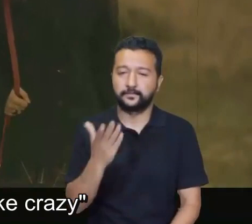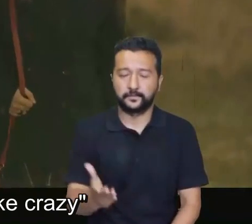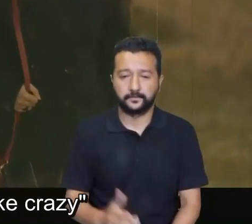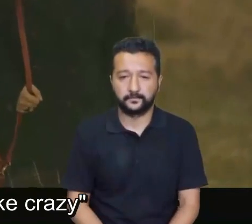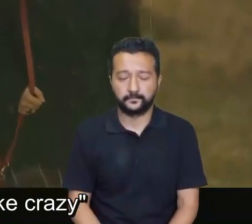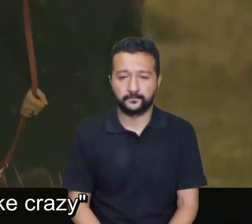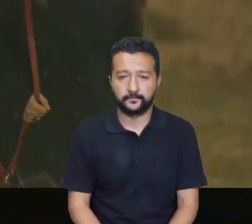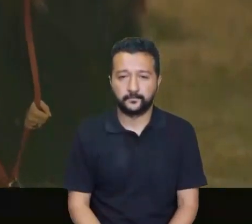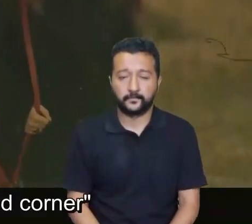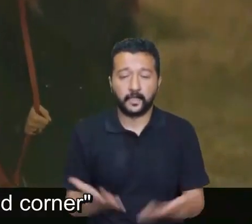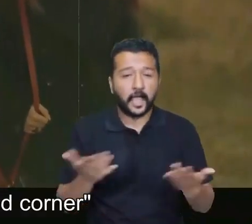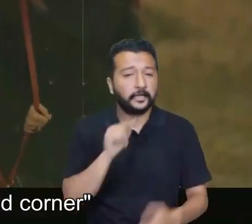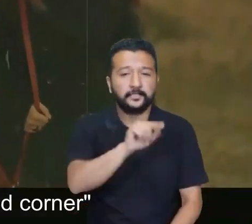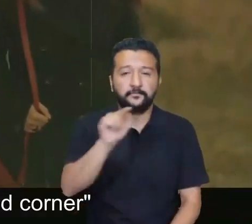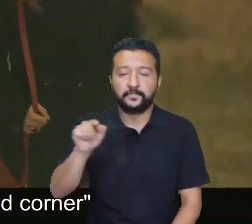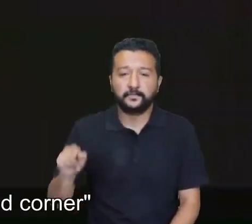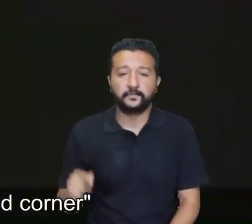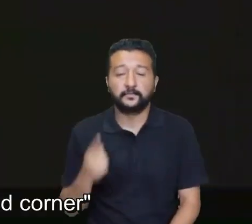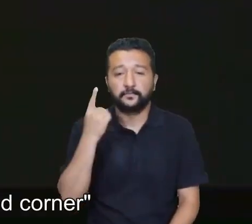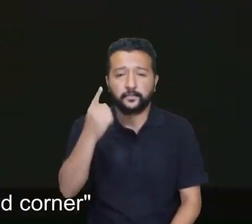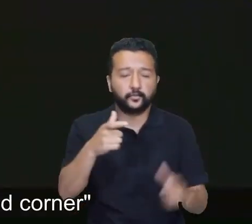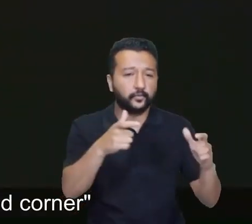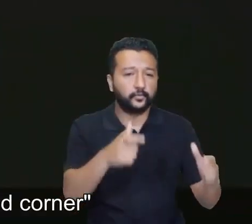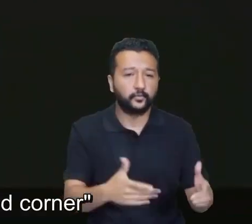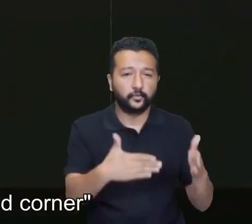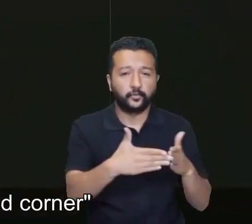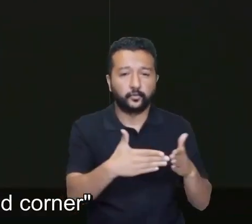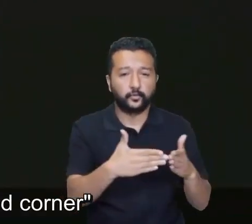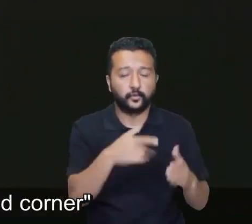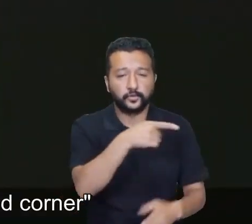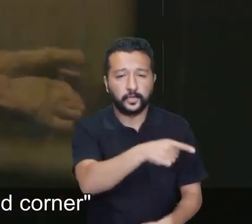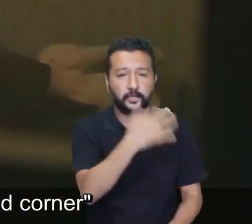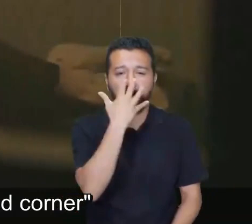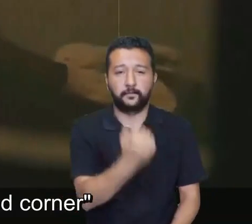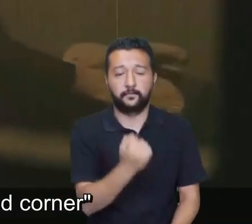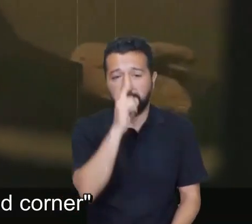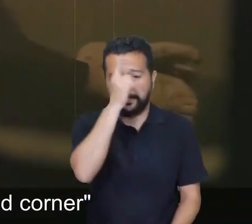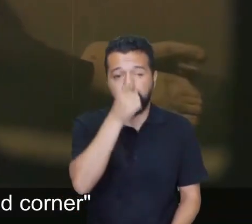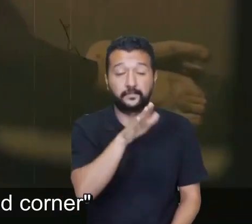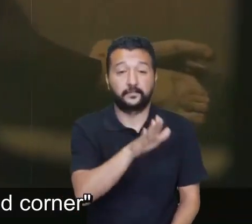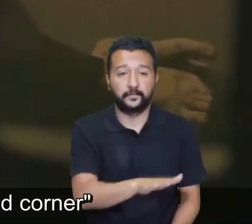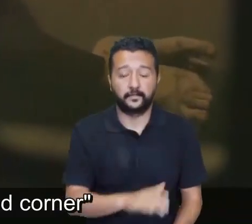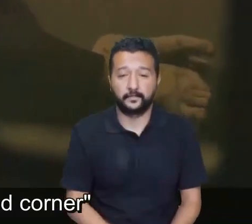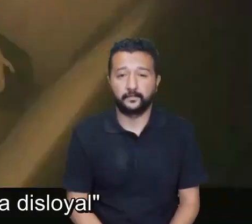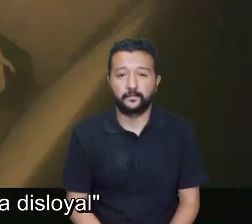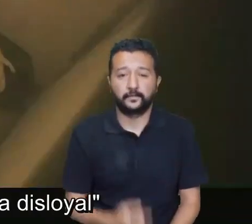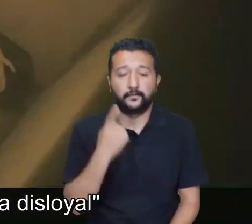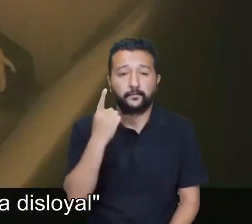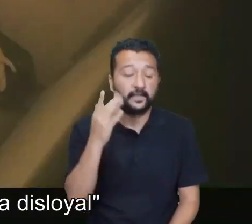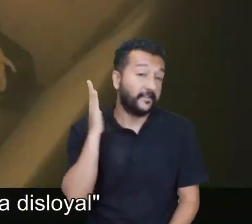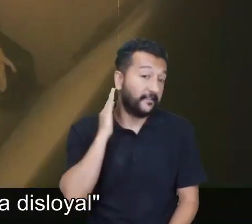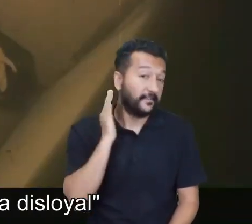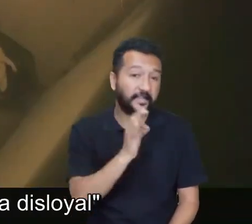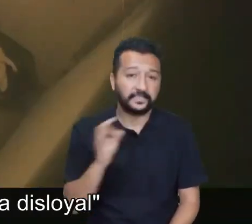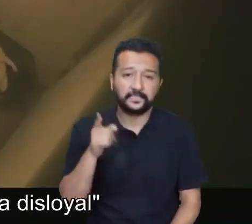kırıklığıyla çıktığı evine dönüyor. Münir falakadan geçirilmiş kirli bereli çıplak ayaklarını banka çıkarmış. Nezaret halinde